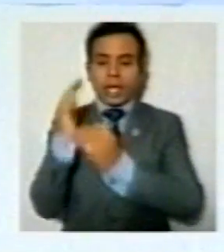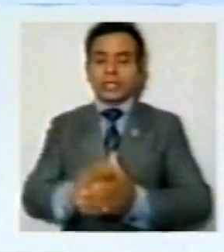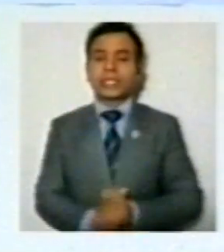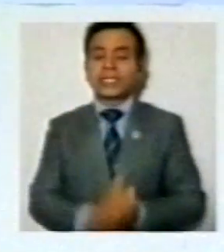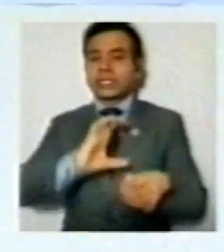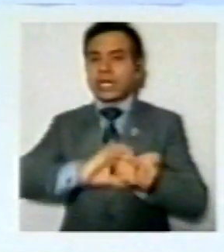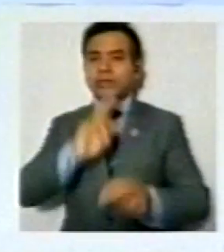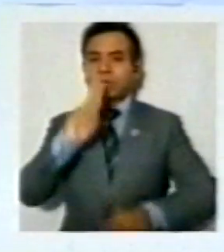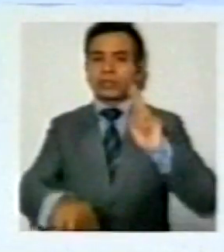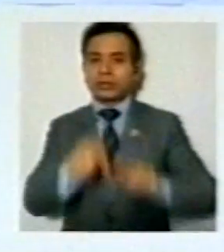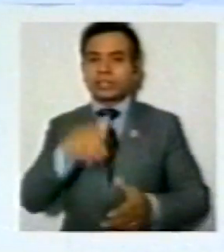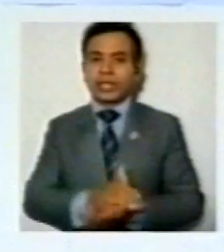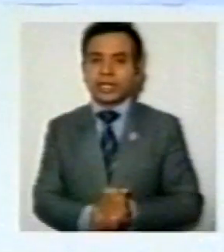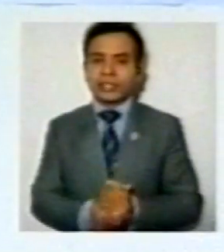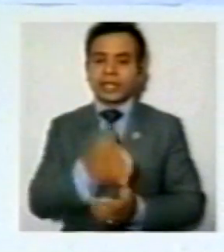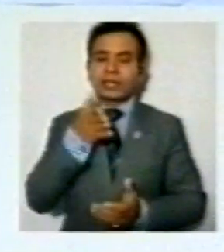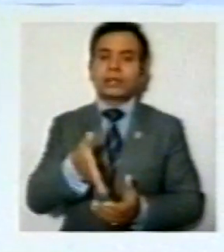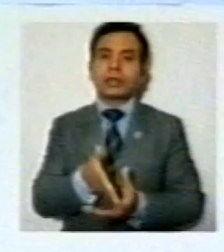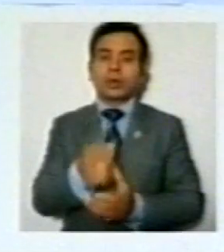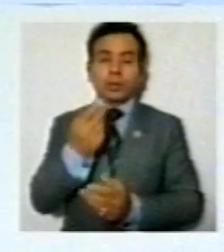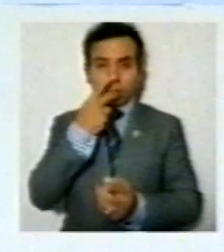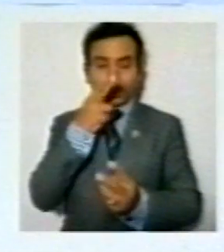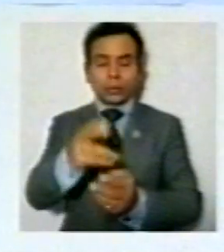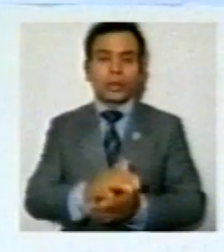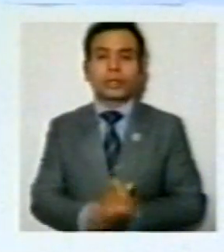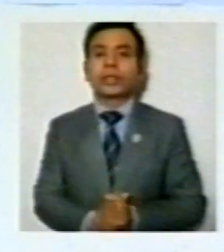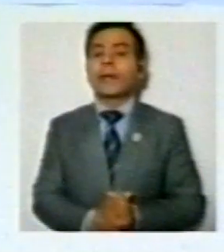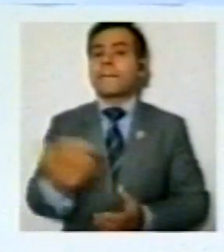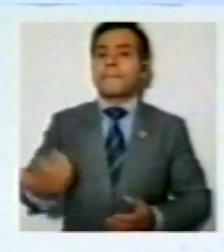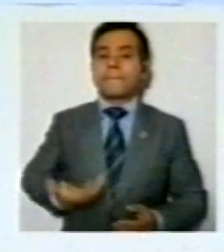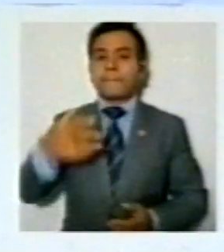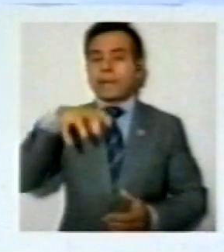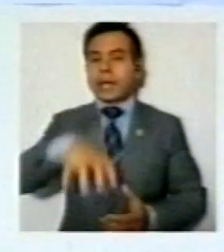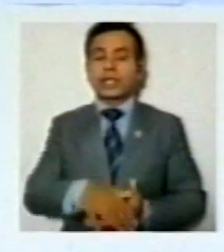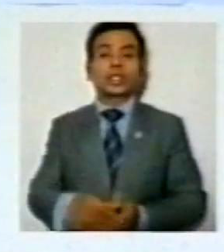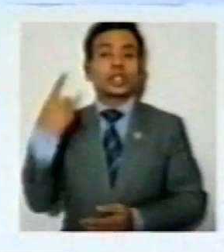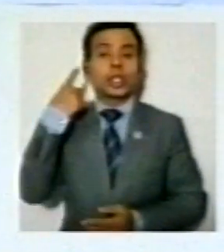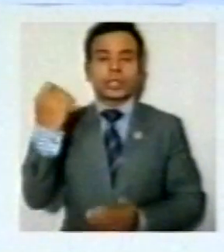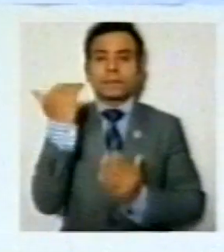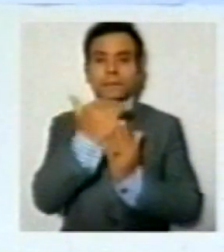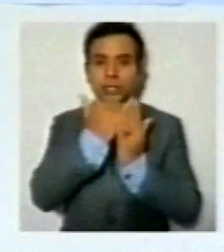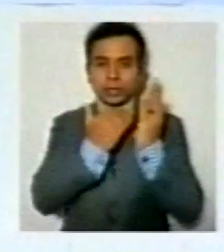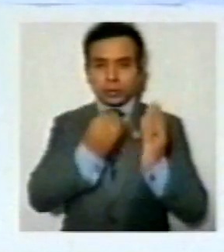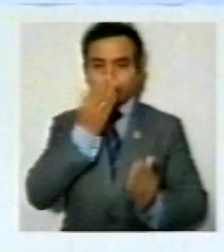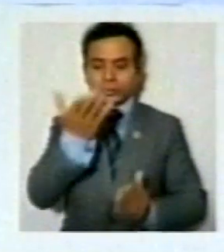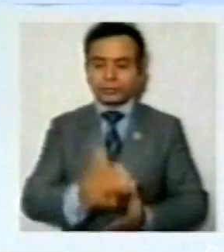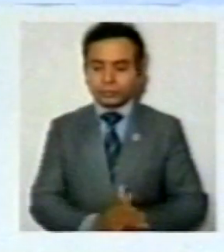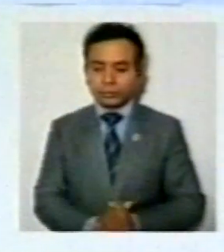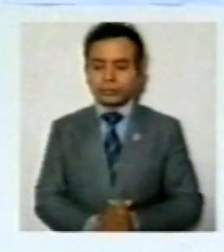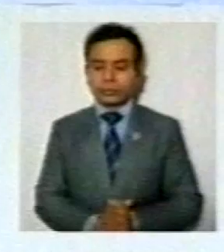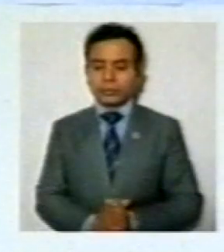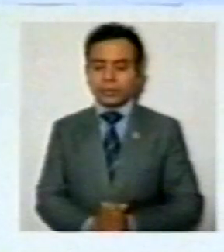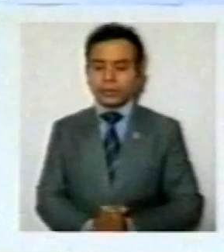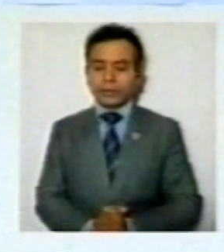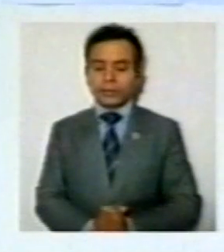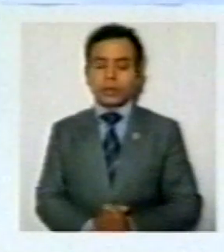সংশ্লিষ্ট সবাইকে পরামর্শ দেওয়া হলো। মনে রাখবেন, আপনার সুরক্ষা আপনারই হাতে। স্বাস্থ্য অধিদপ্তর, স্বাস্থ্য ও পরিবার